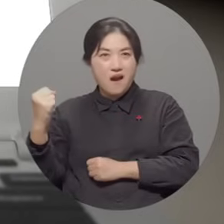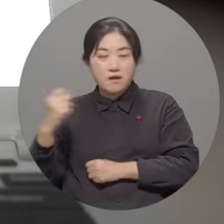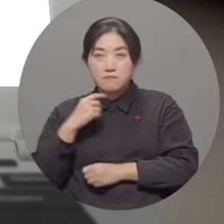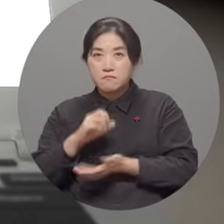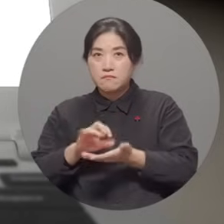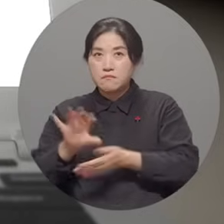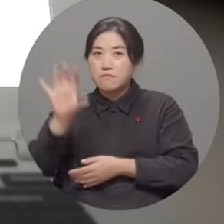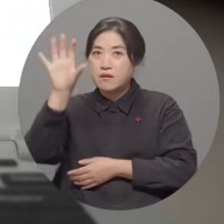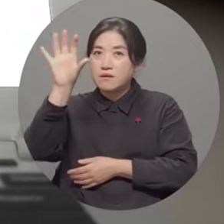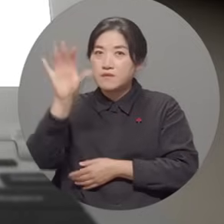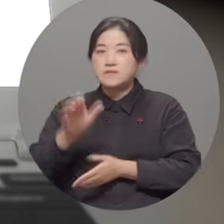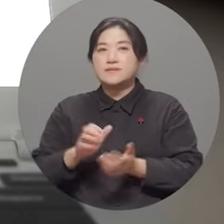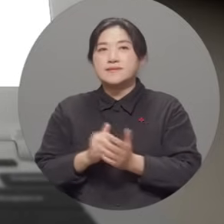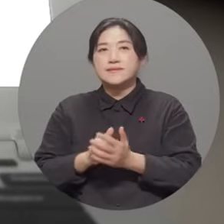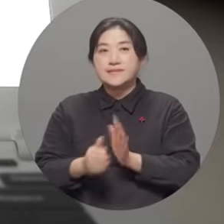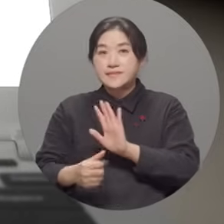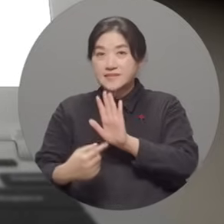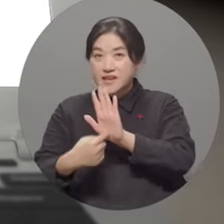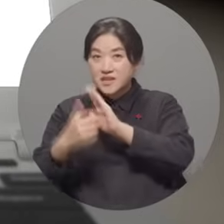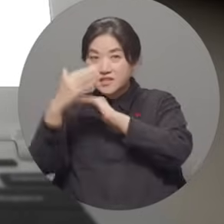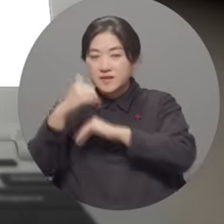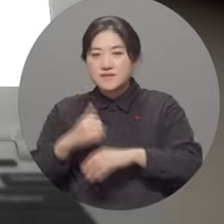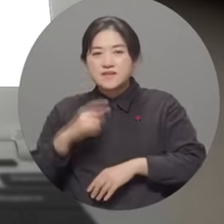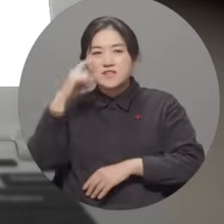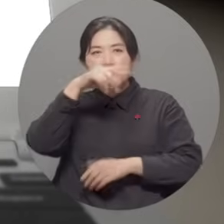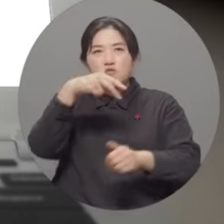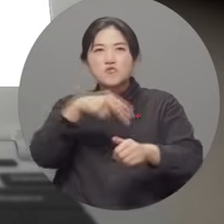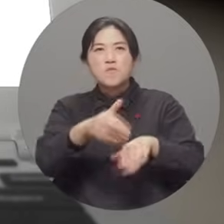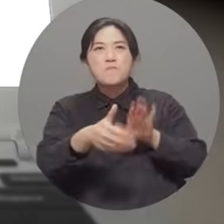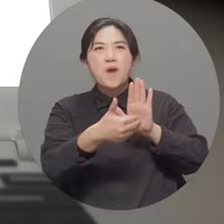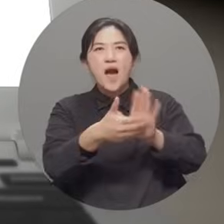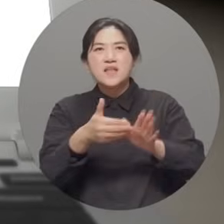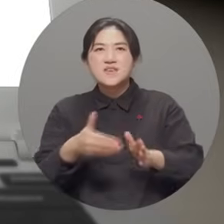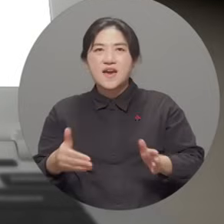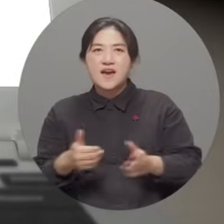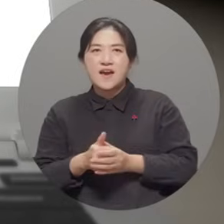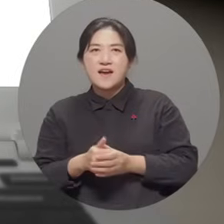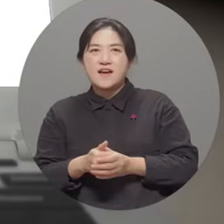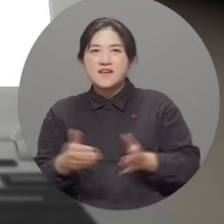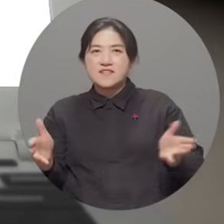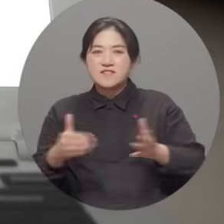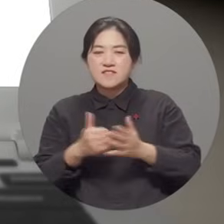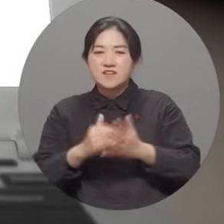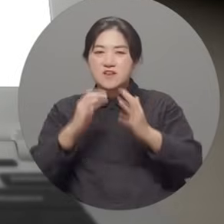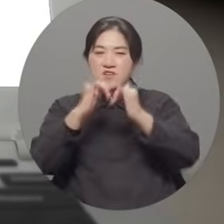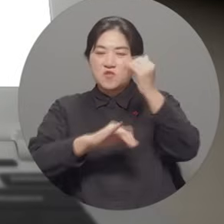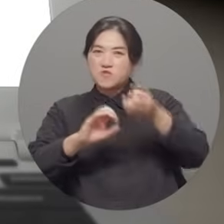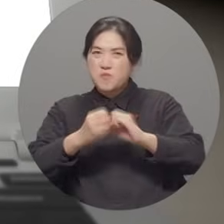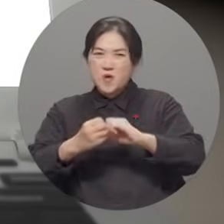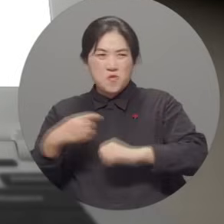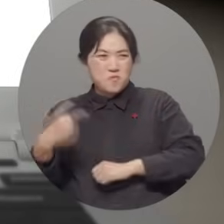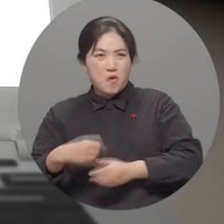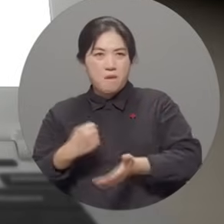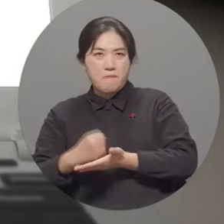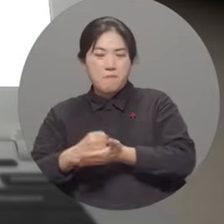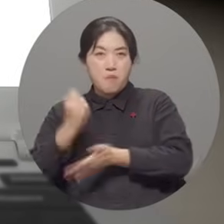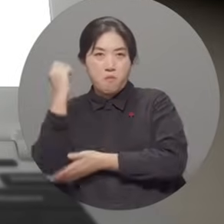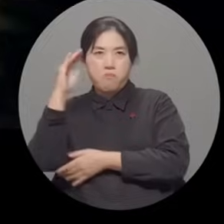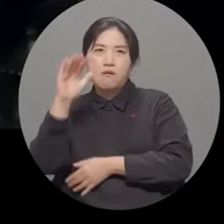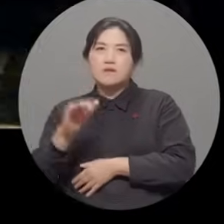올라왔습니다. 게시판엔 더러운 교육을 막자는 선동에 역사 왜곡 영화라는 원색적 비난도